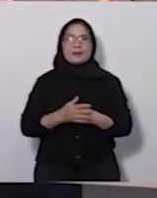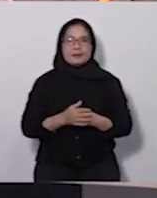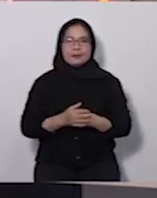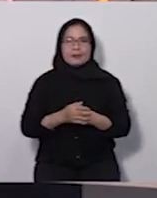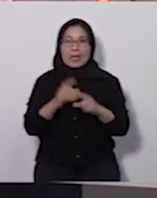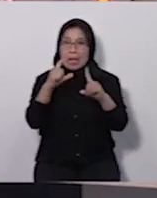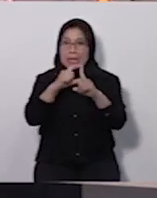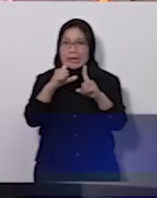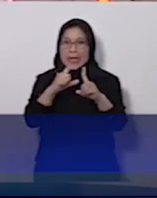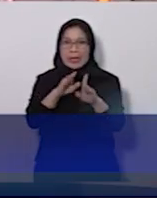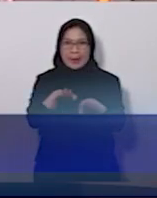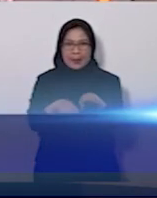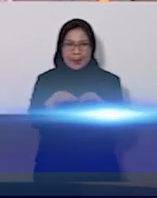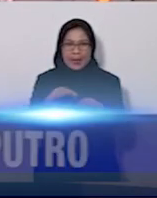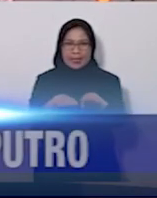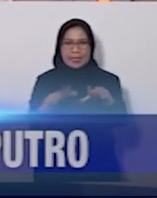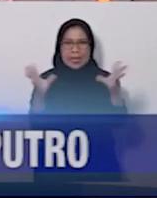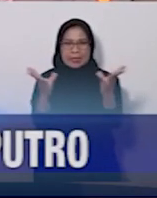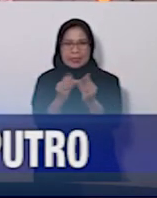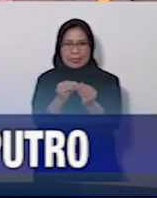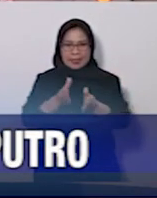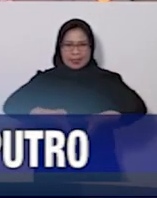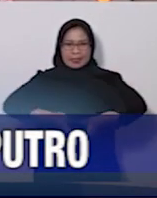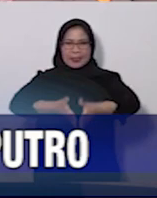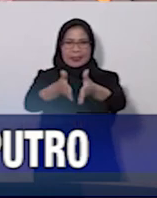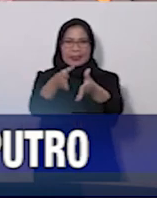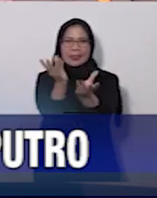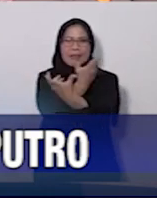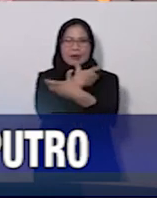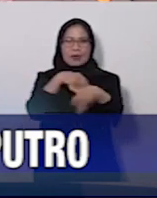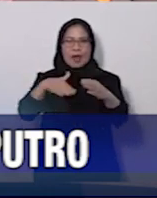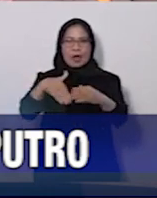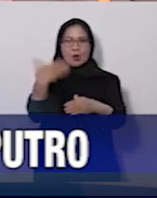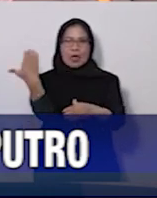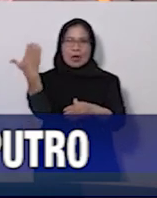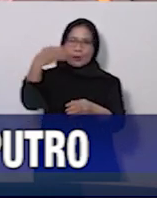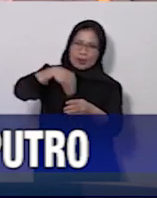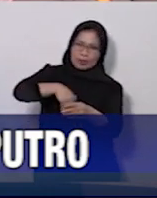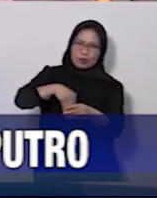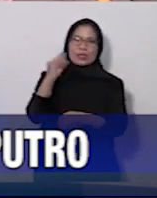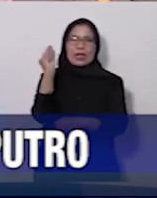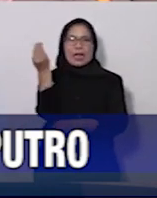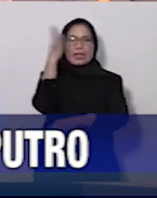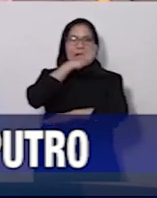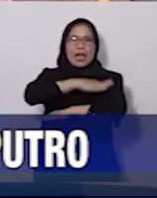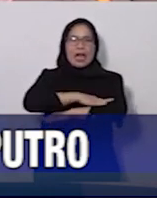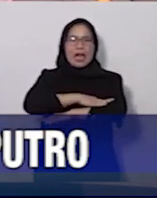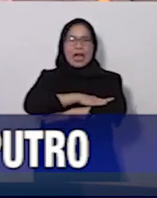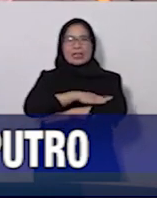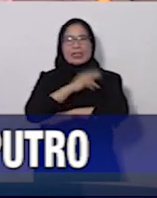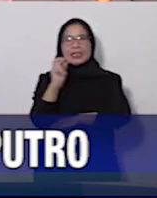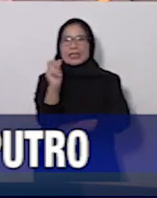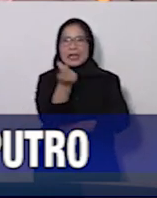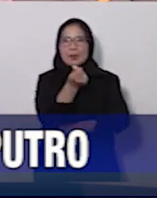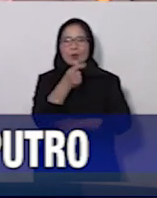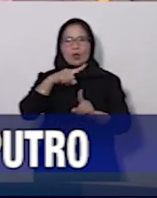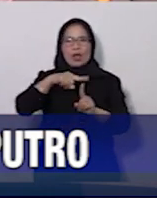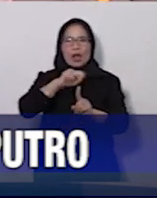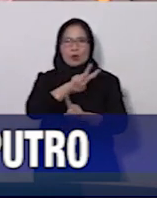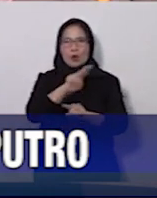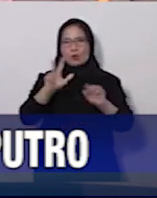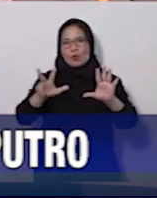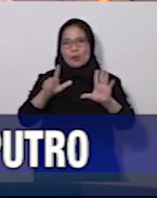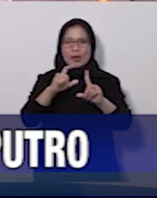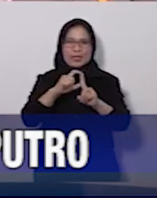data Perbandingan volume arus lalu lintas yang keluar dan masuk Jakarta pada hari Rabu tanggal 28